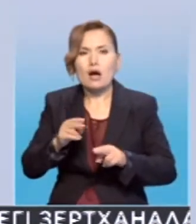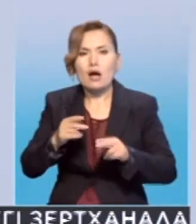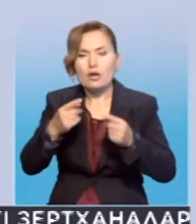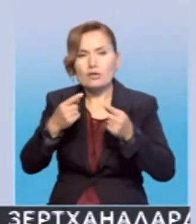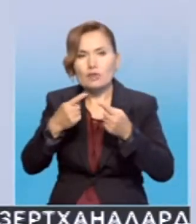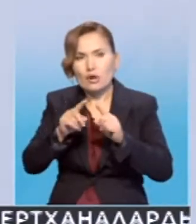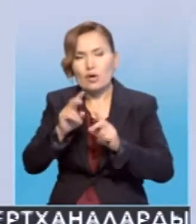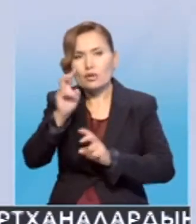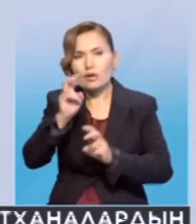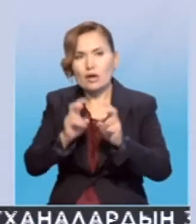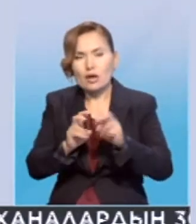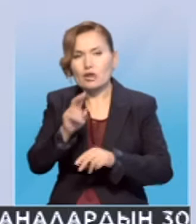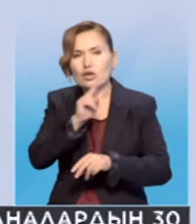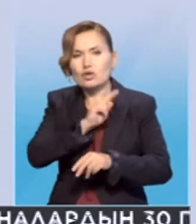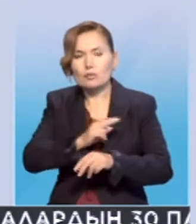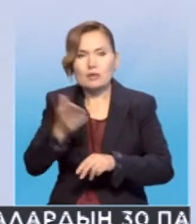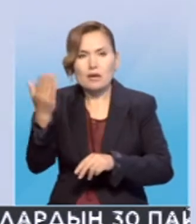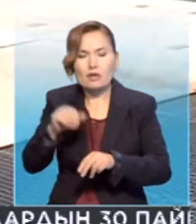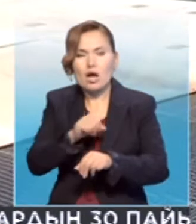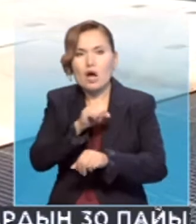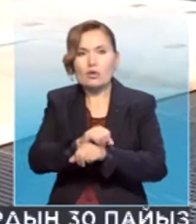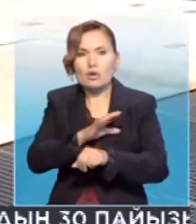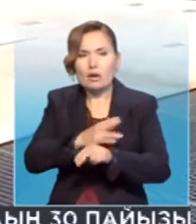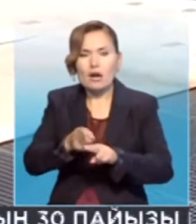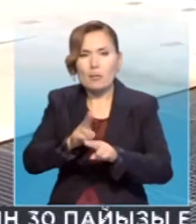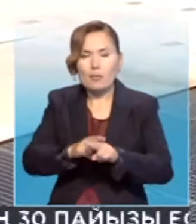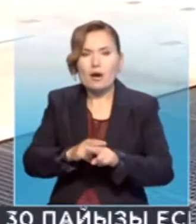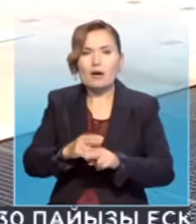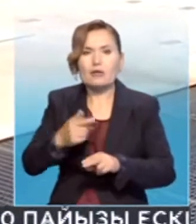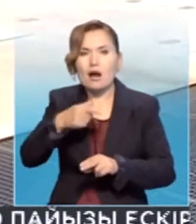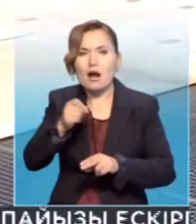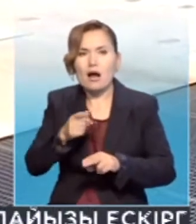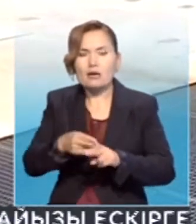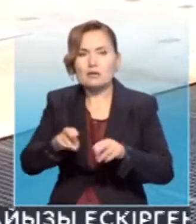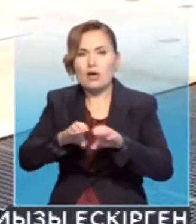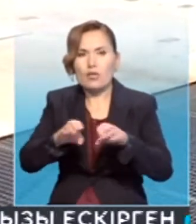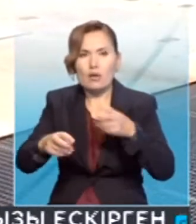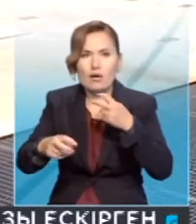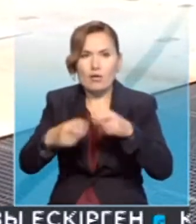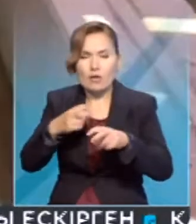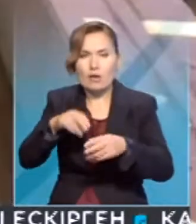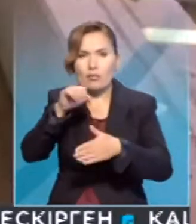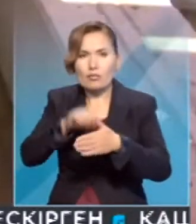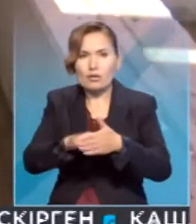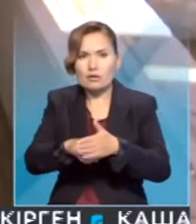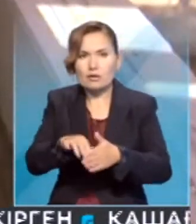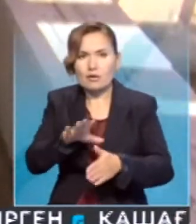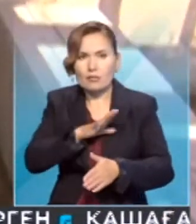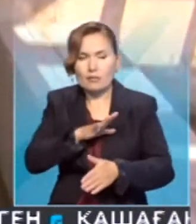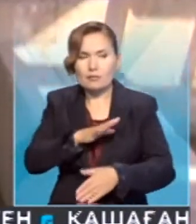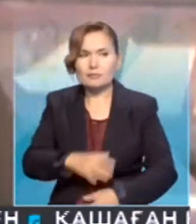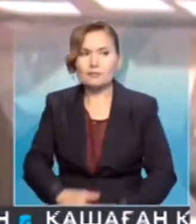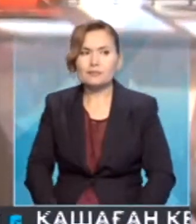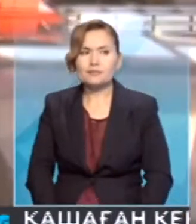мұнайын дайындау жұмыстары тоқтап тұрған еді. Оған өндіріс алаңындағы газ құбырының ақауы себеп болған.